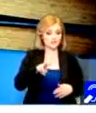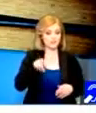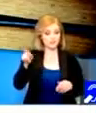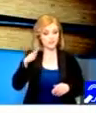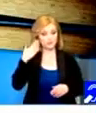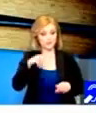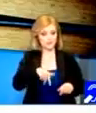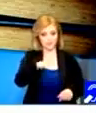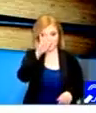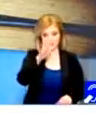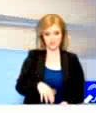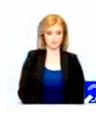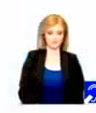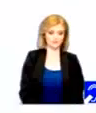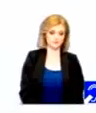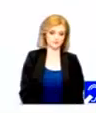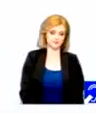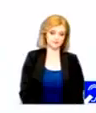două maluri ale Prutului.